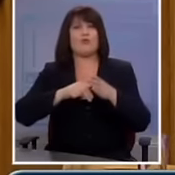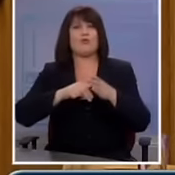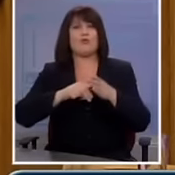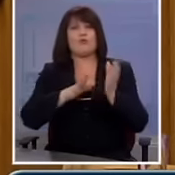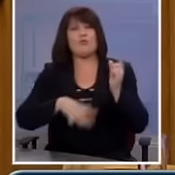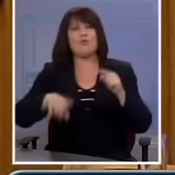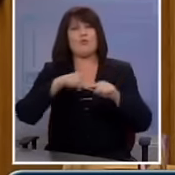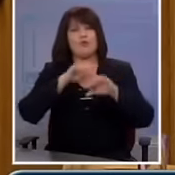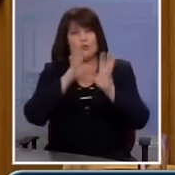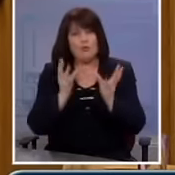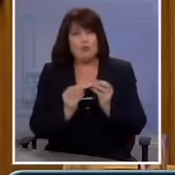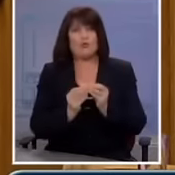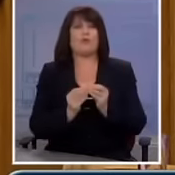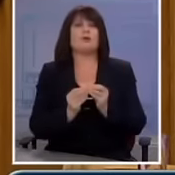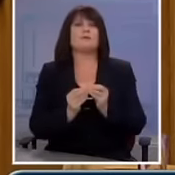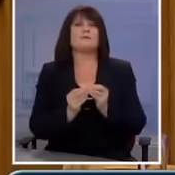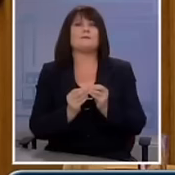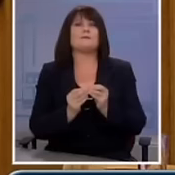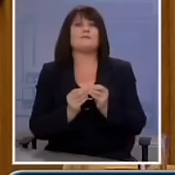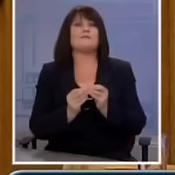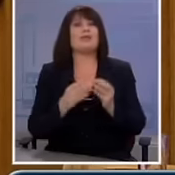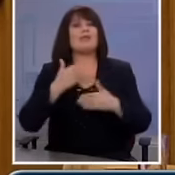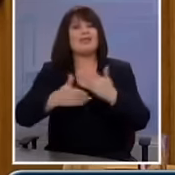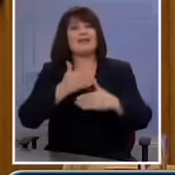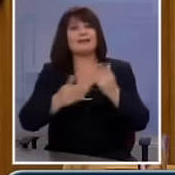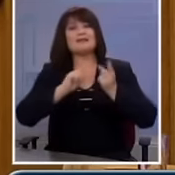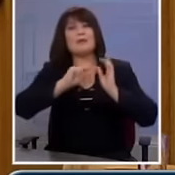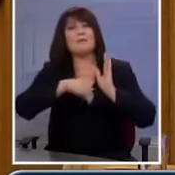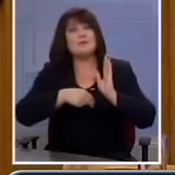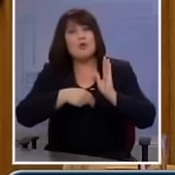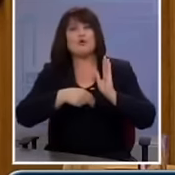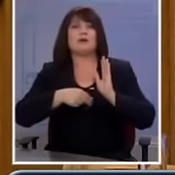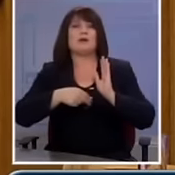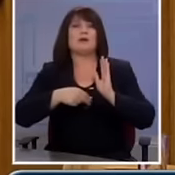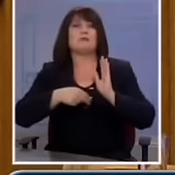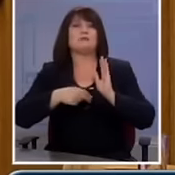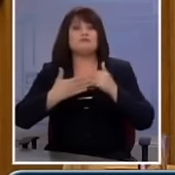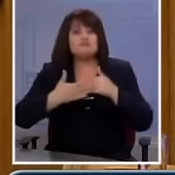μαζική μάλιστα κλίμακα, οι διαδικασίες των μνημονίων και των,